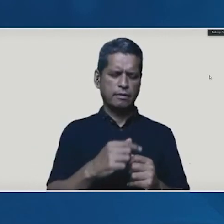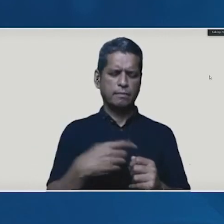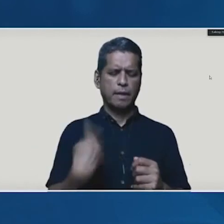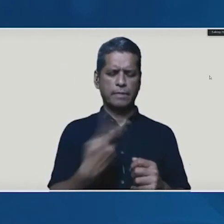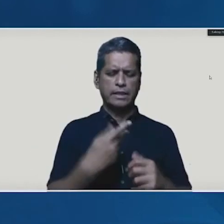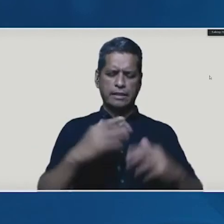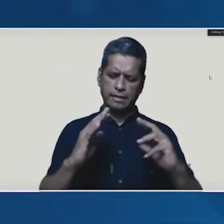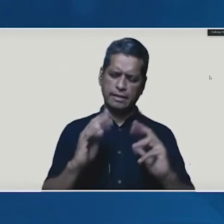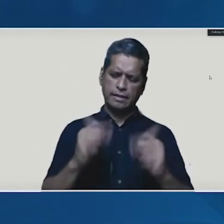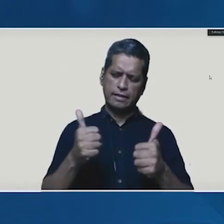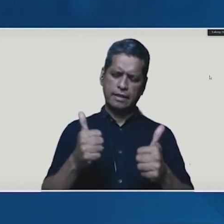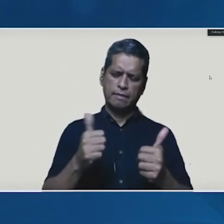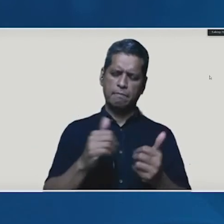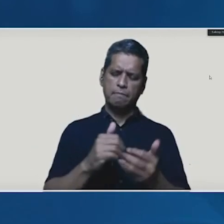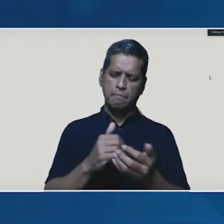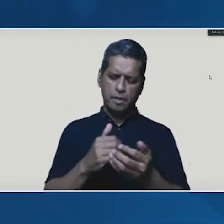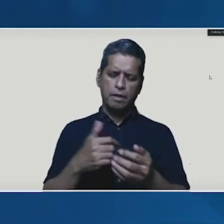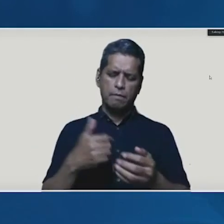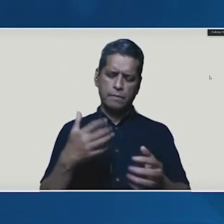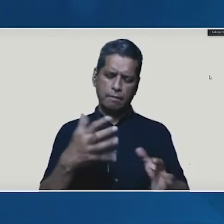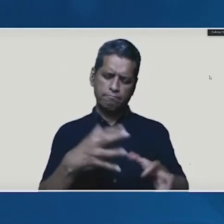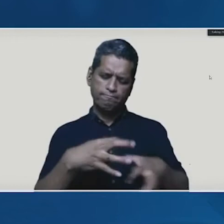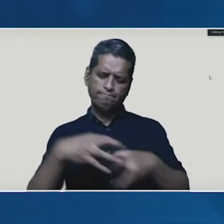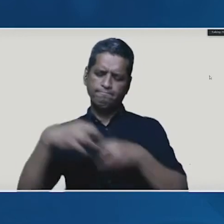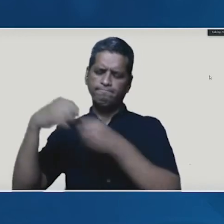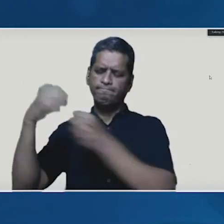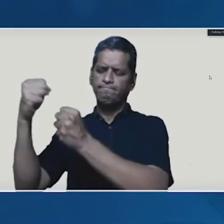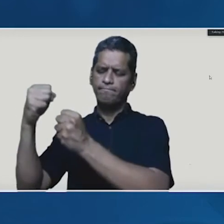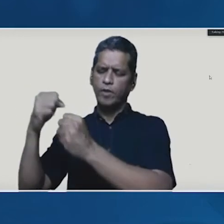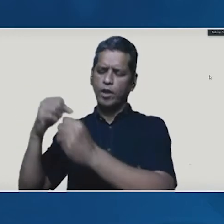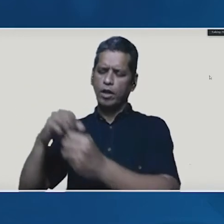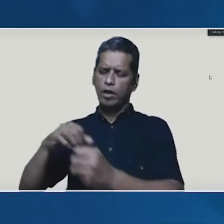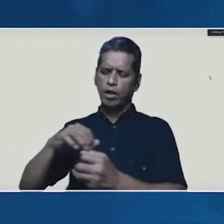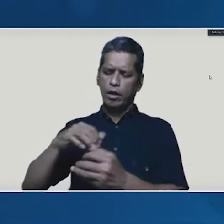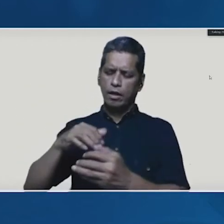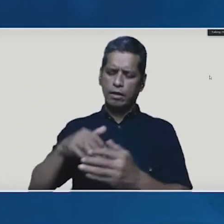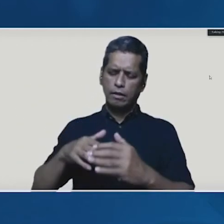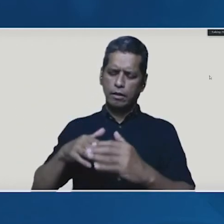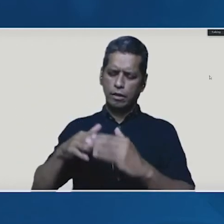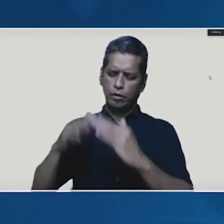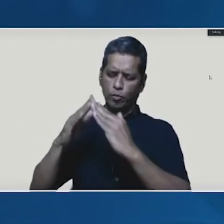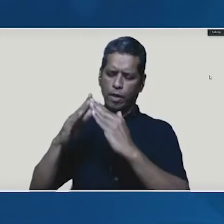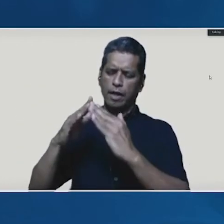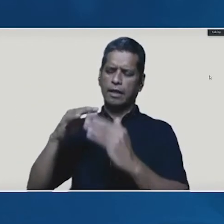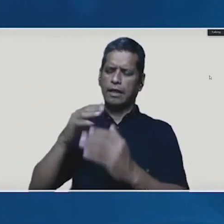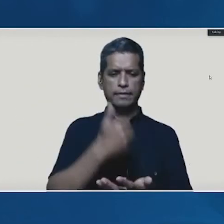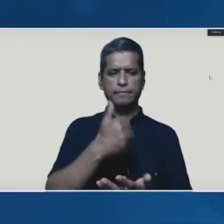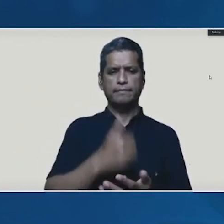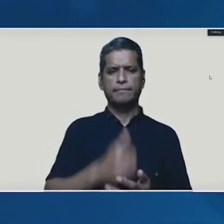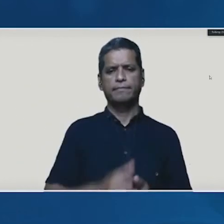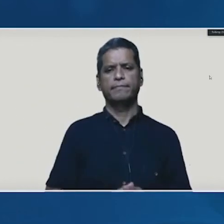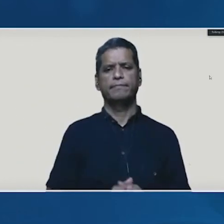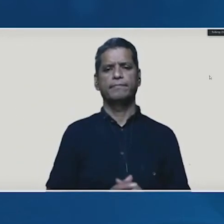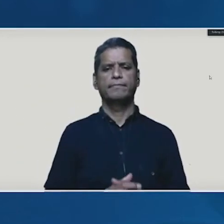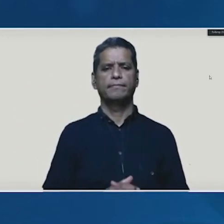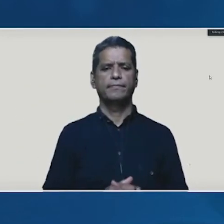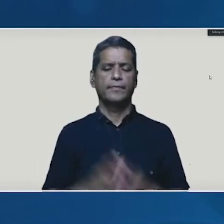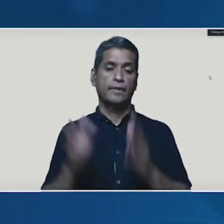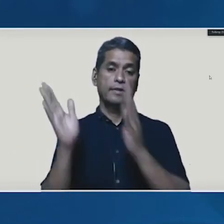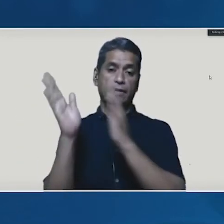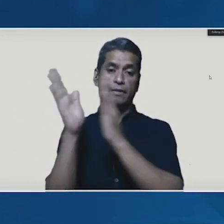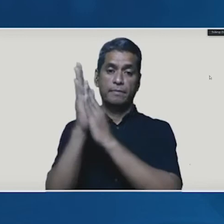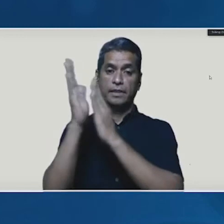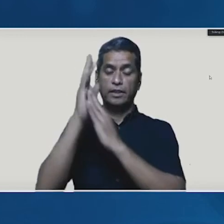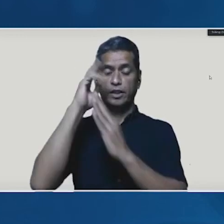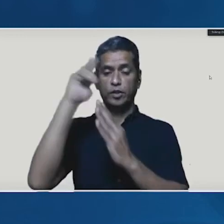untuk menjadi bagian dari pada Kerajaan Moya Tuhan di dalam nama Yesus Amin puji Tuhan dan